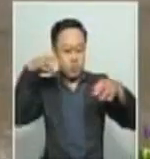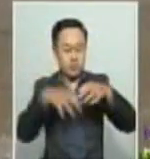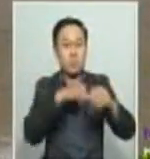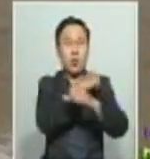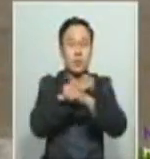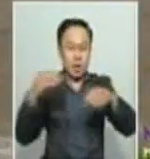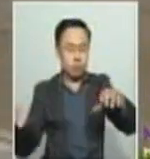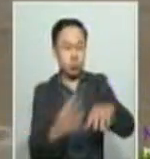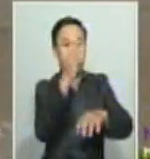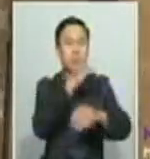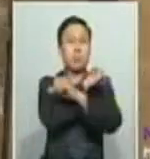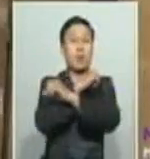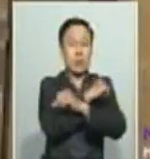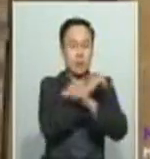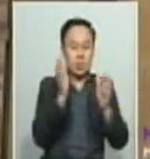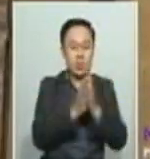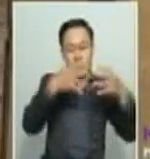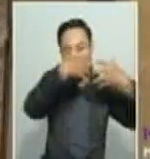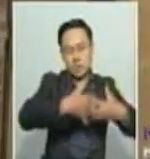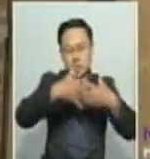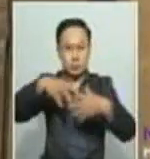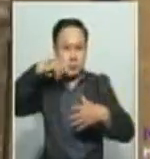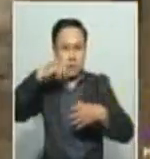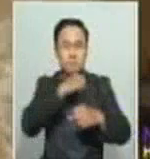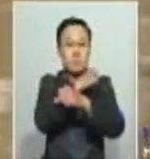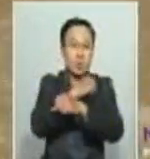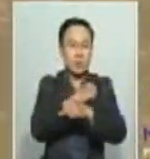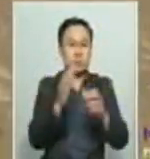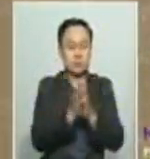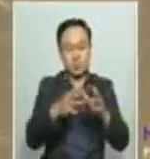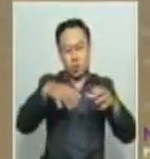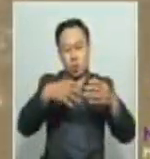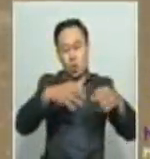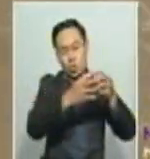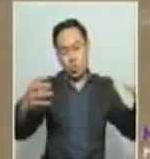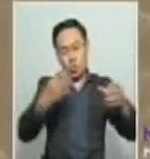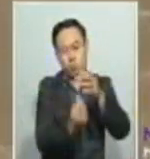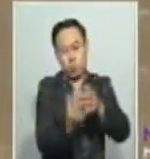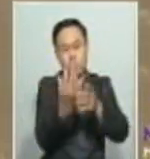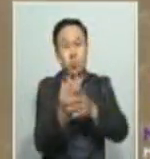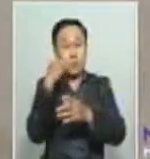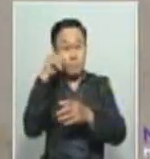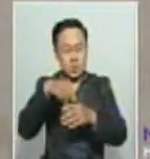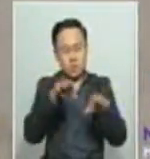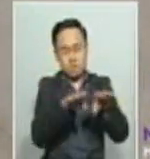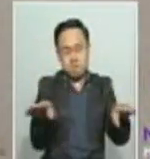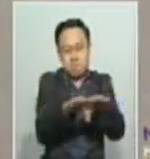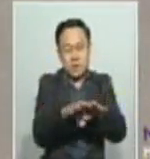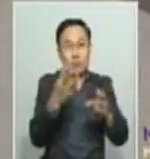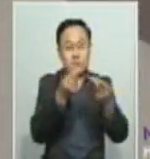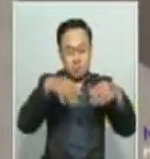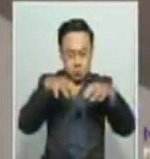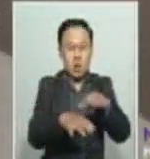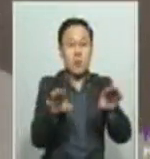เครื่องสูบน้ำขนาดใหญ่ป้องกันน้ำเจ้าพระยาไหลย้อนกลับเข้าท่อเข้าท่วมพื้นที่เทศบาลส่วนที่จังหวัดสิงห์บุรีแม้ว่าระดับน้ำเ